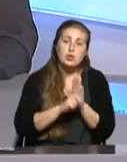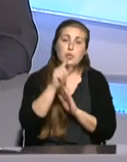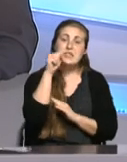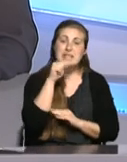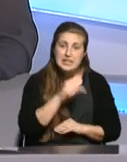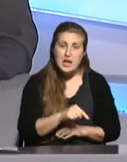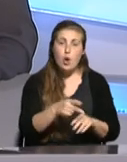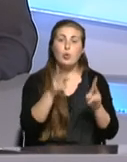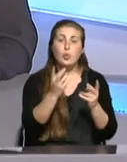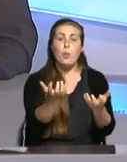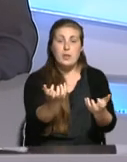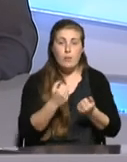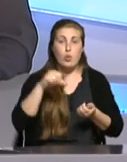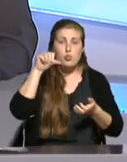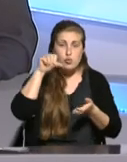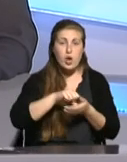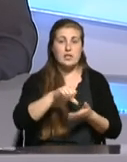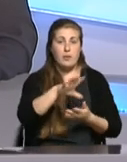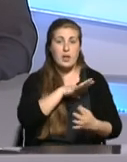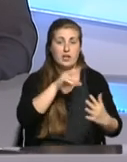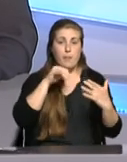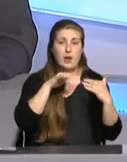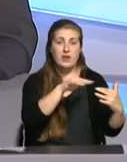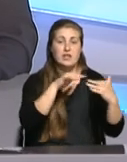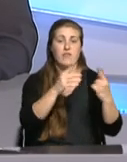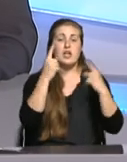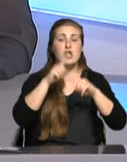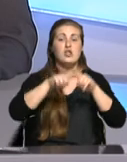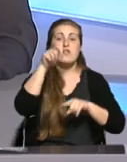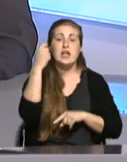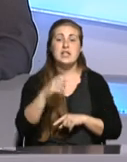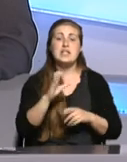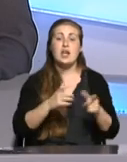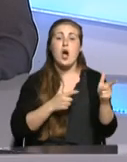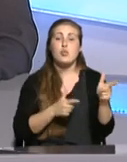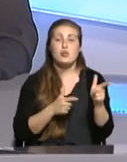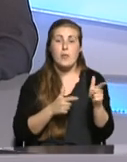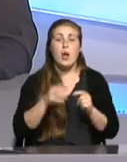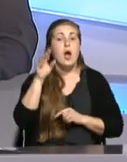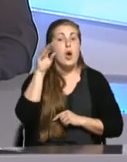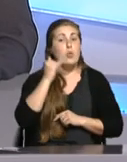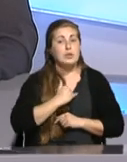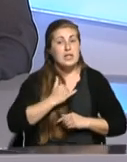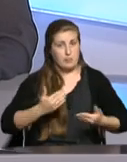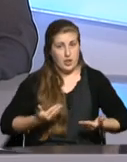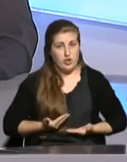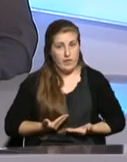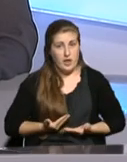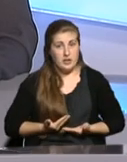непосредственно принимал участие в боевых действиях на фронтах великой отечественной войны с оружие в руках у нас проживает